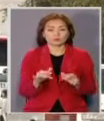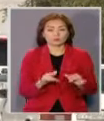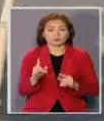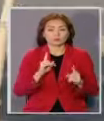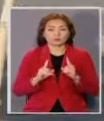совещание